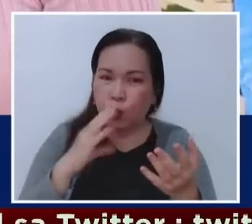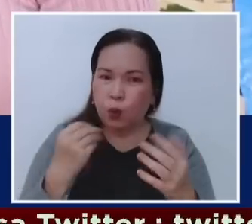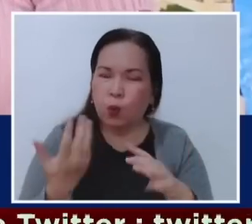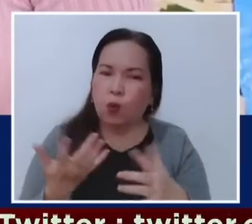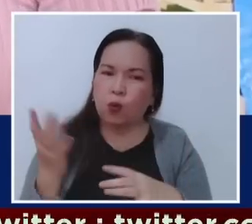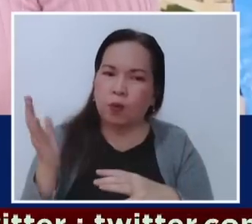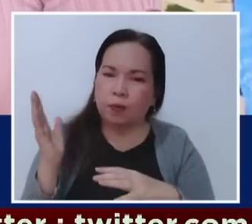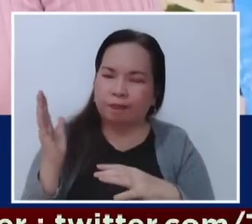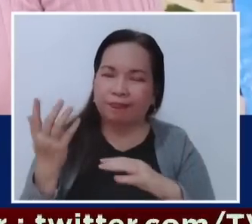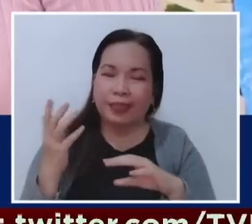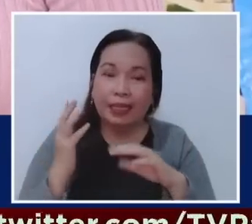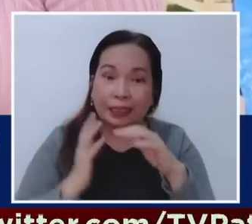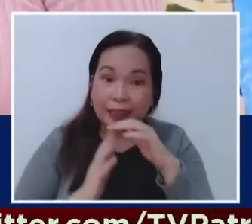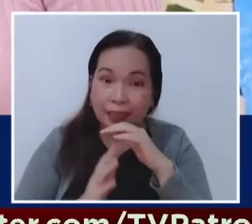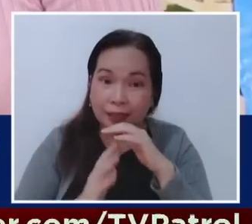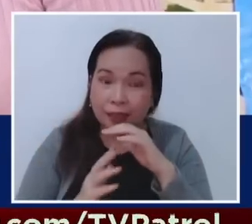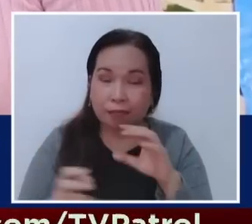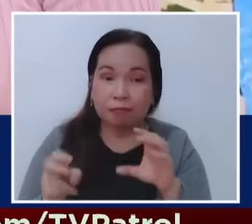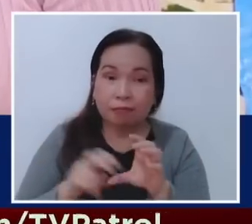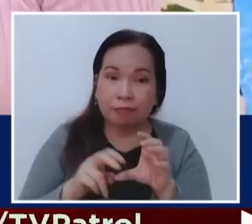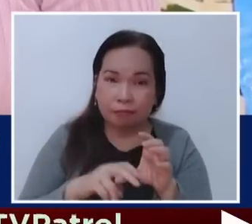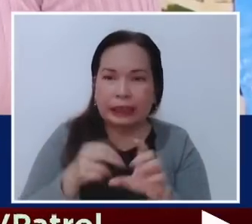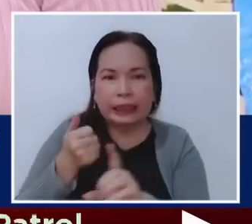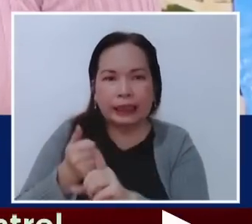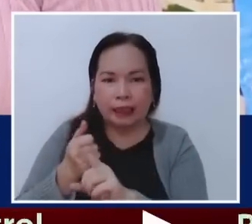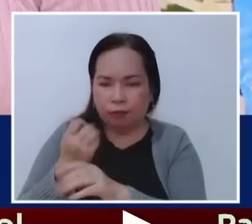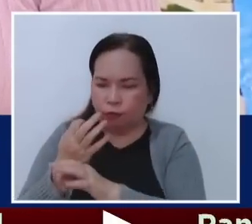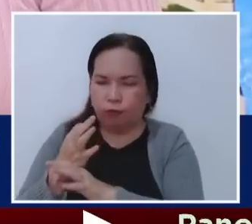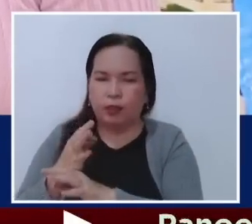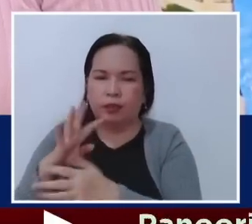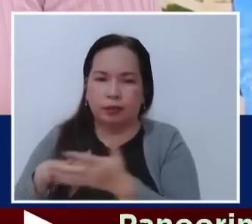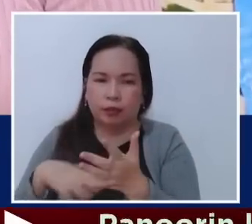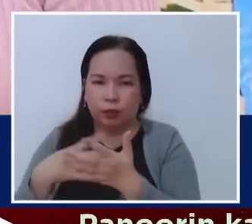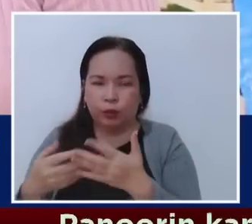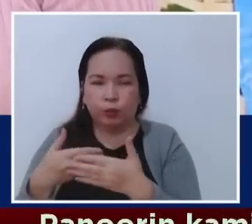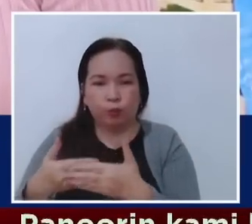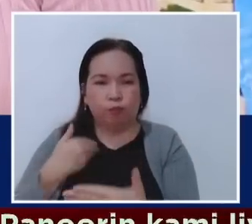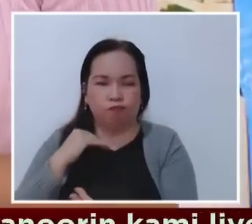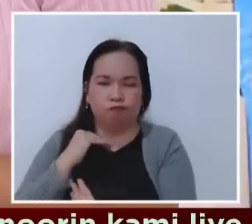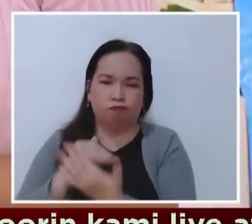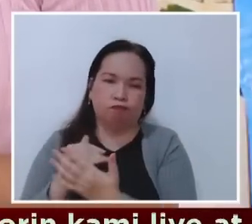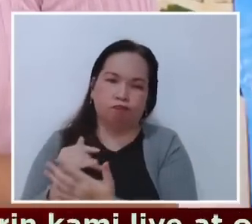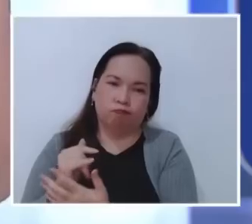pasahero para makapagplano sila. Jackie Manabat, ABS-CBN News.